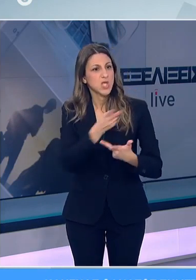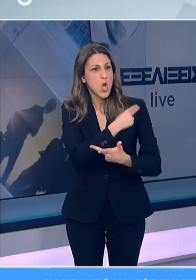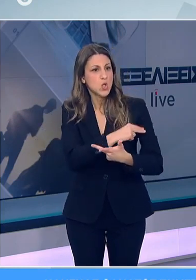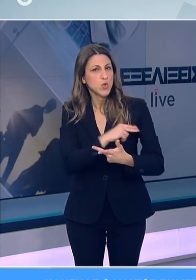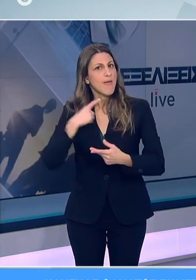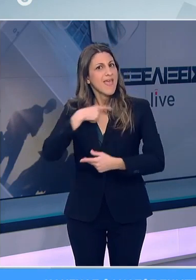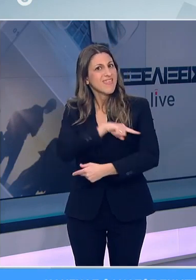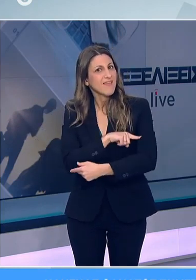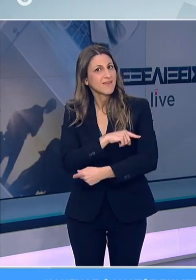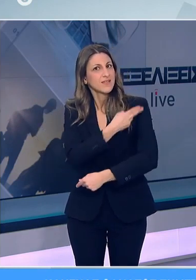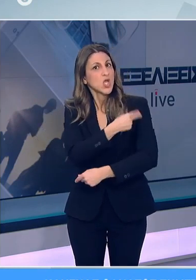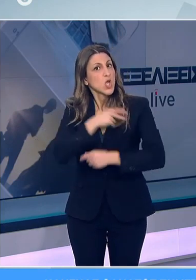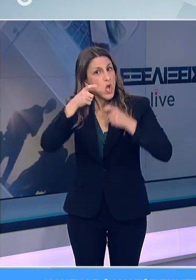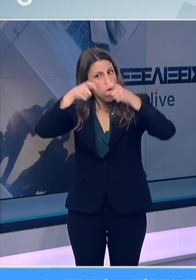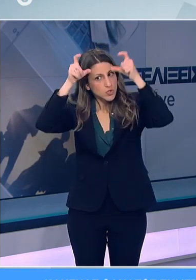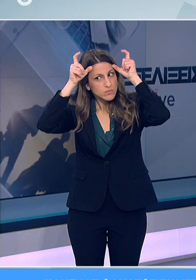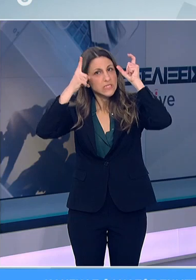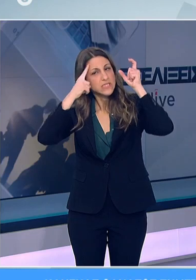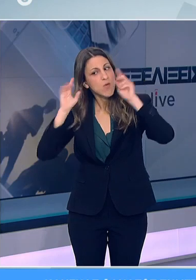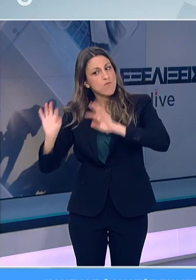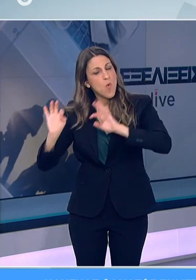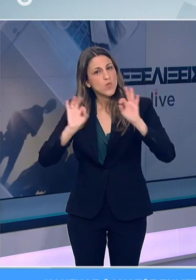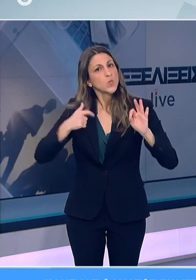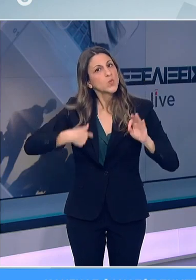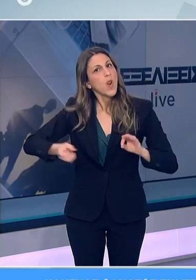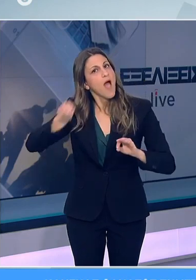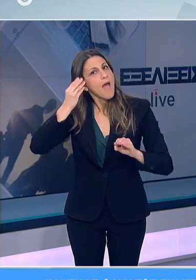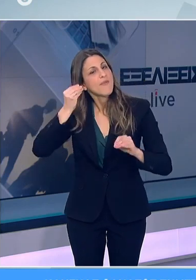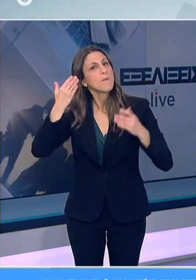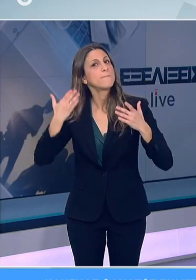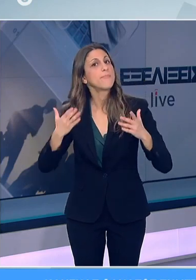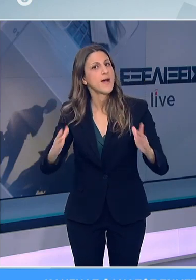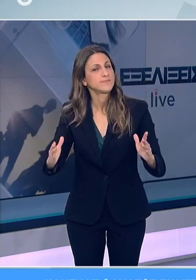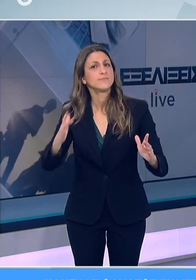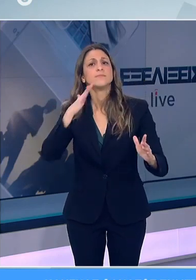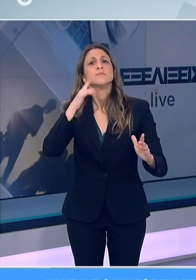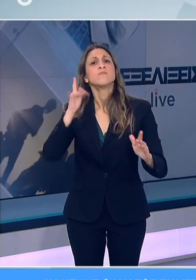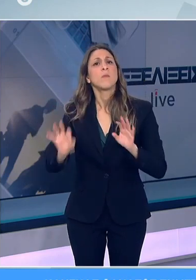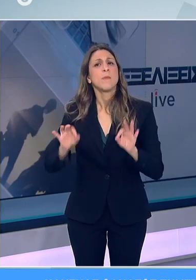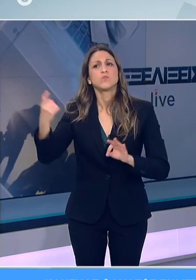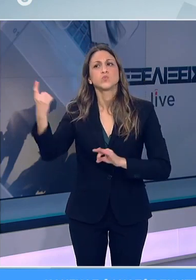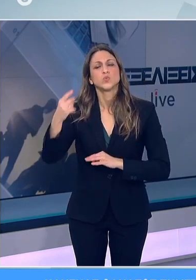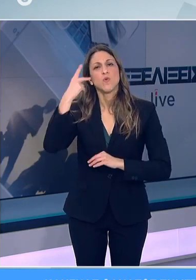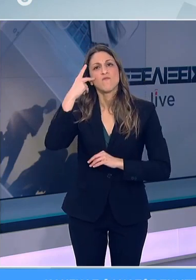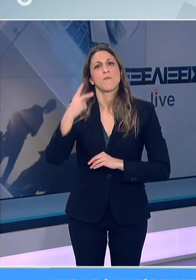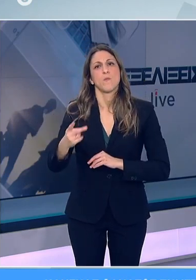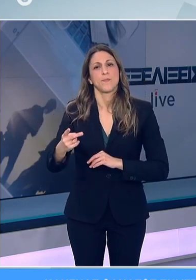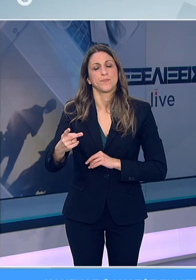να αντιποκριθούμε στις αυξημένες απαιτήσεις που έχουν τέτοιες τοπικές επιδημίες με αυτό το νέο ιό.